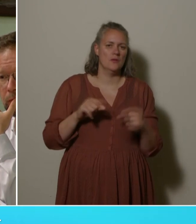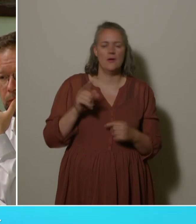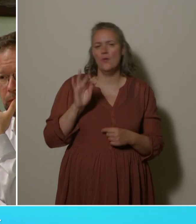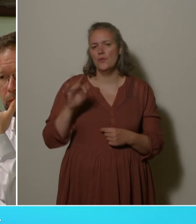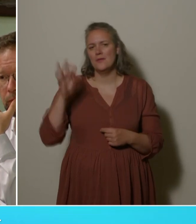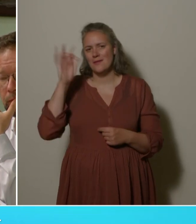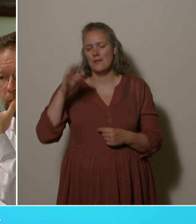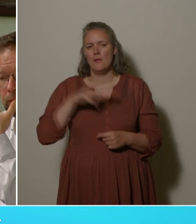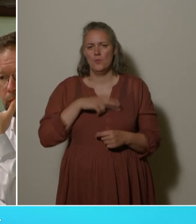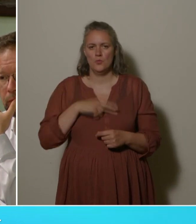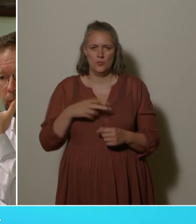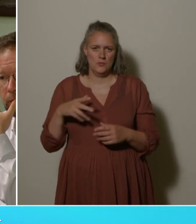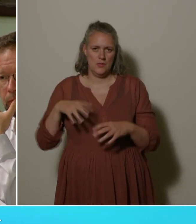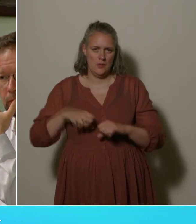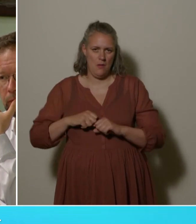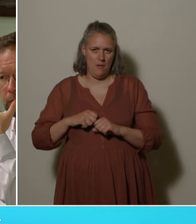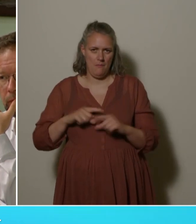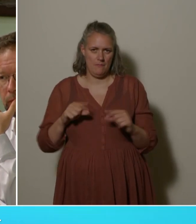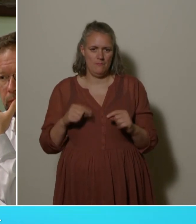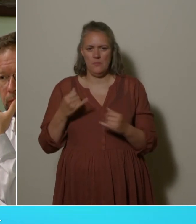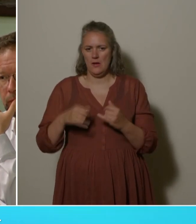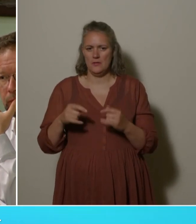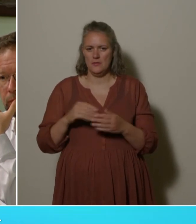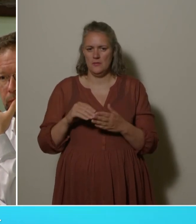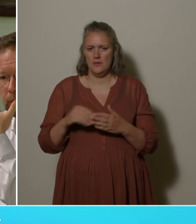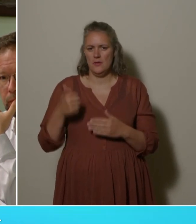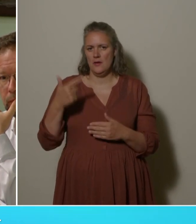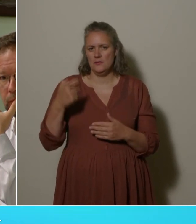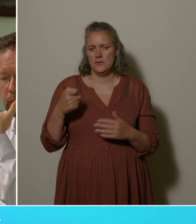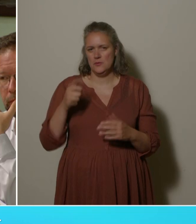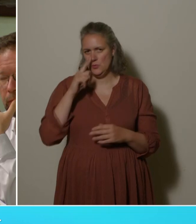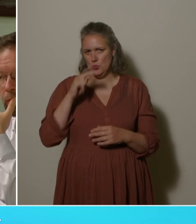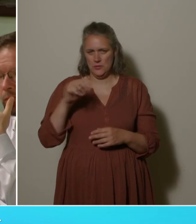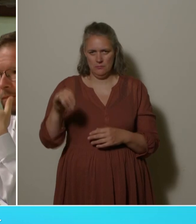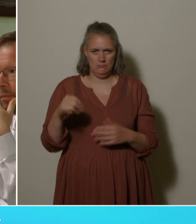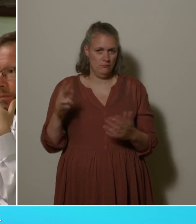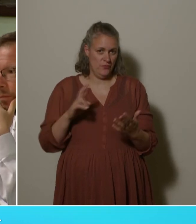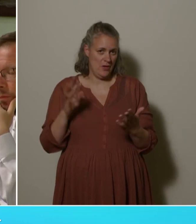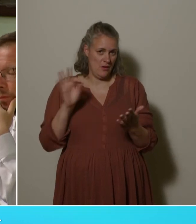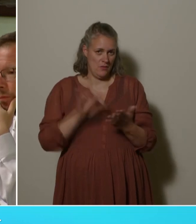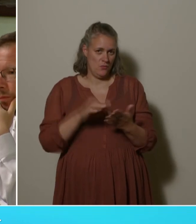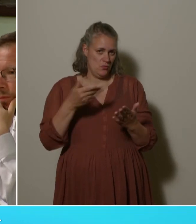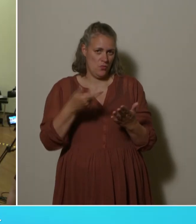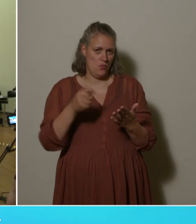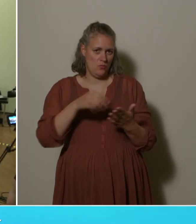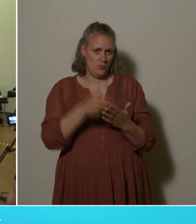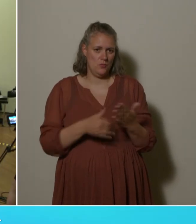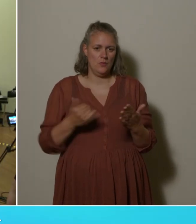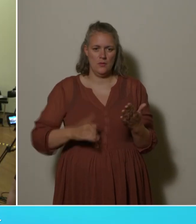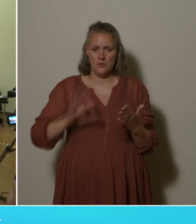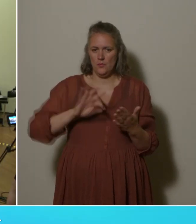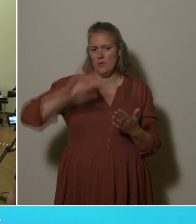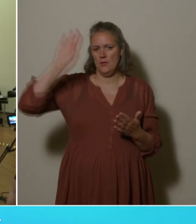Bonusinhaber in der letzten Fassung vom 21. Juni. Wer dieser Beschlussvorlage zustimmt, den bitte ich jetzt um